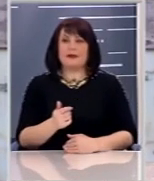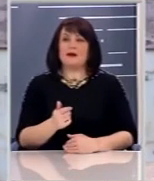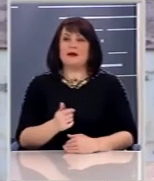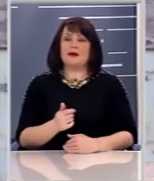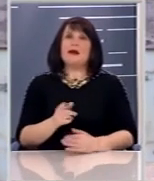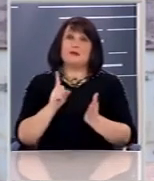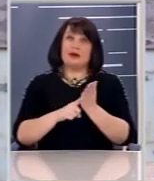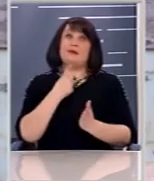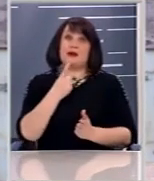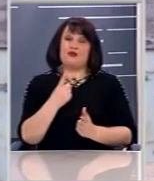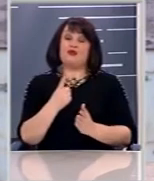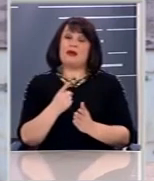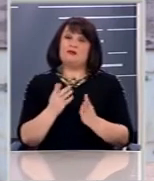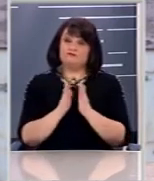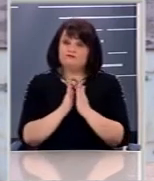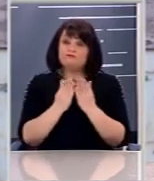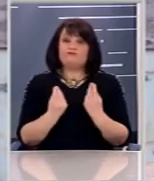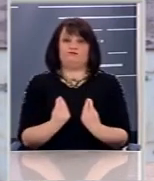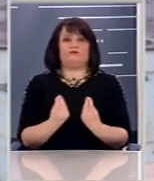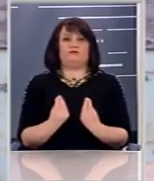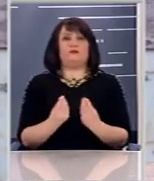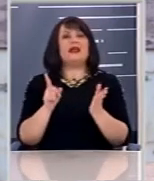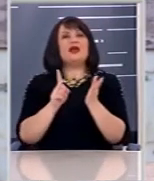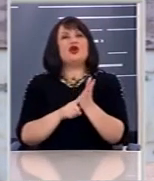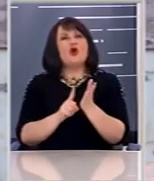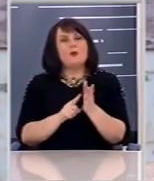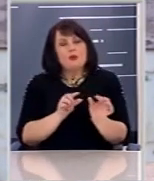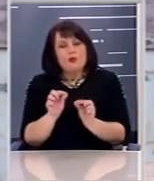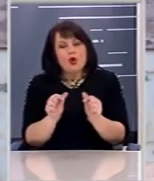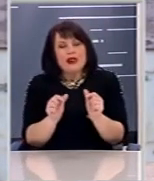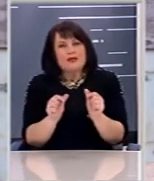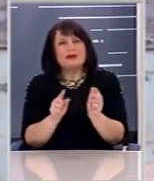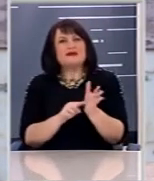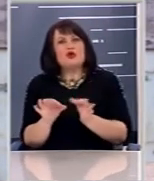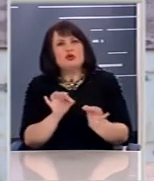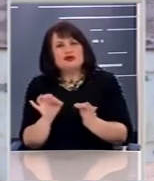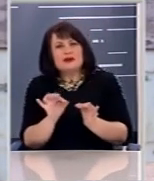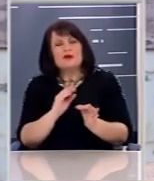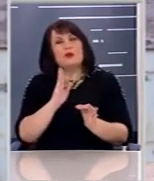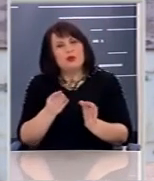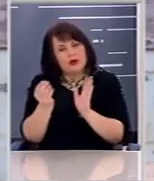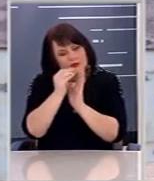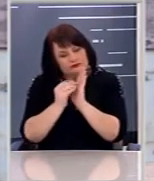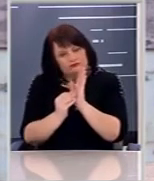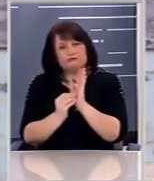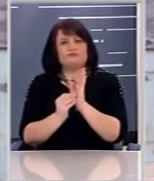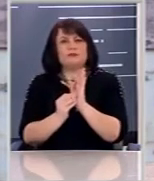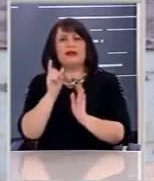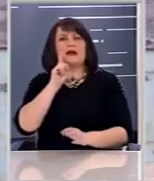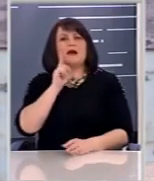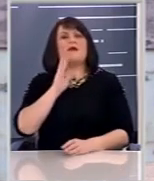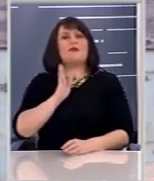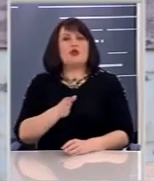μην εξάρουμε είναι κάθε νομοθετική ρύθμιση που δίνει τη δυνατότητα στη γυναίκα να έχει